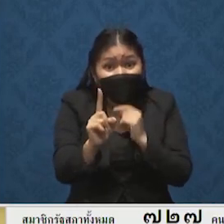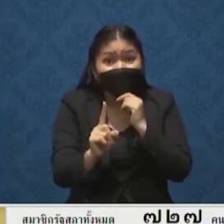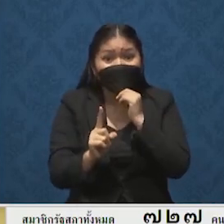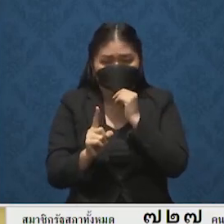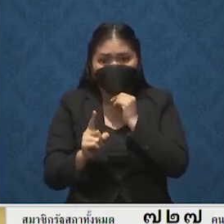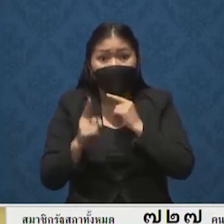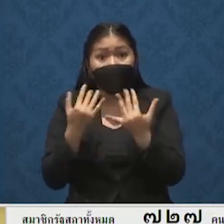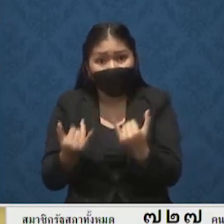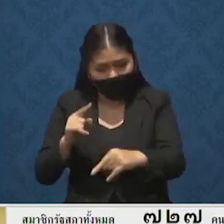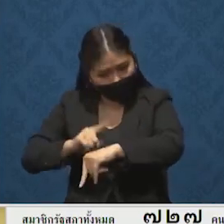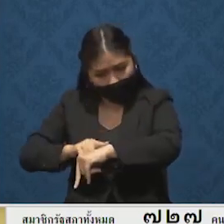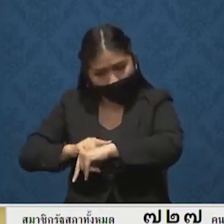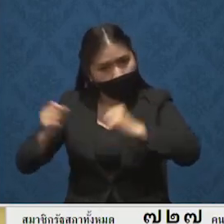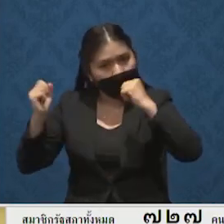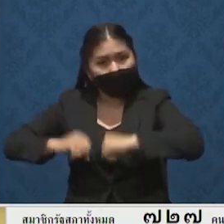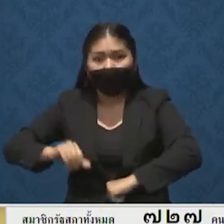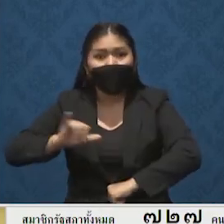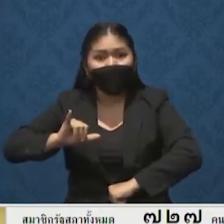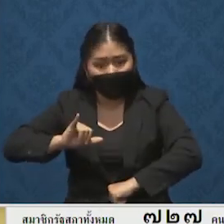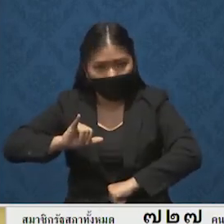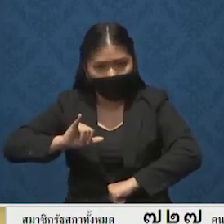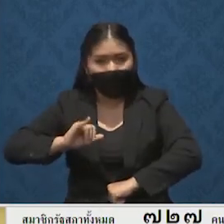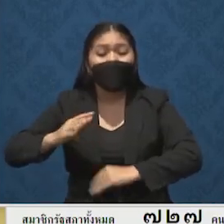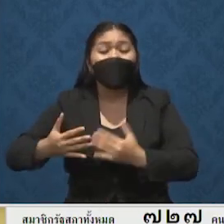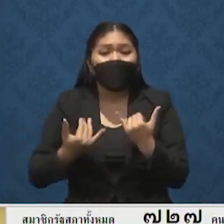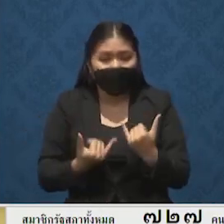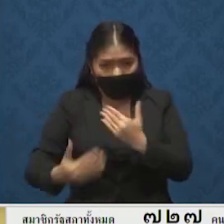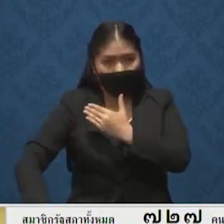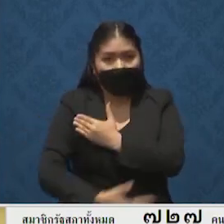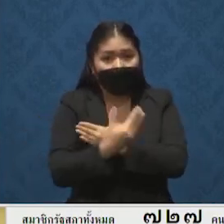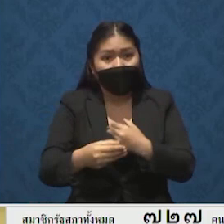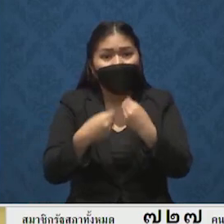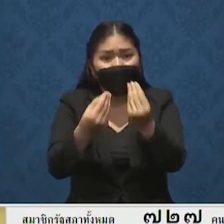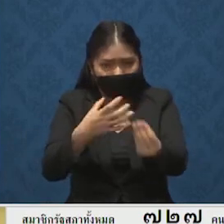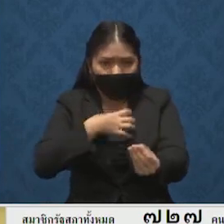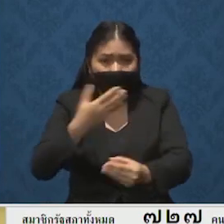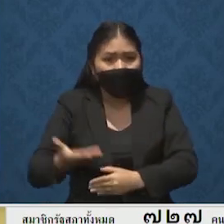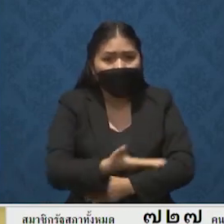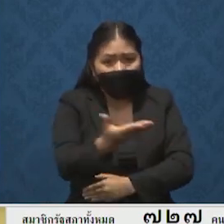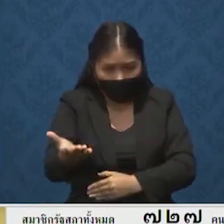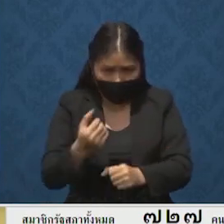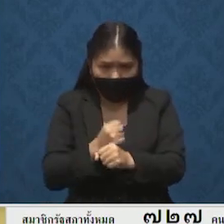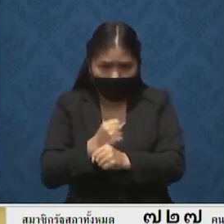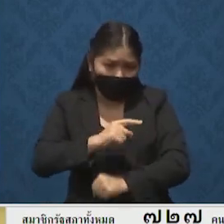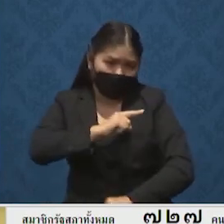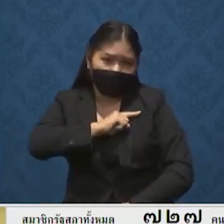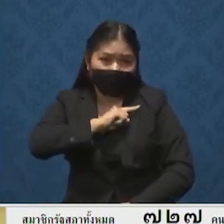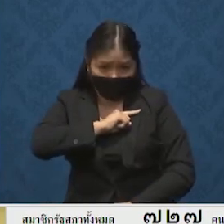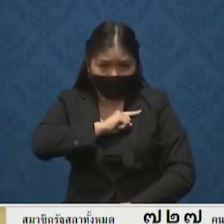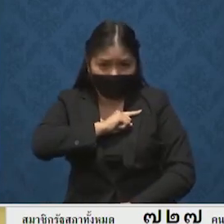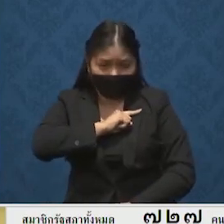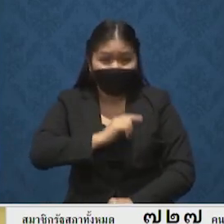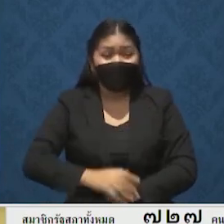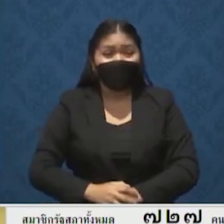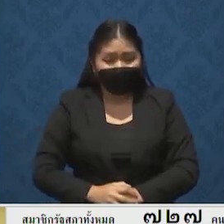ะและผมให้โอกาสเพราะว่าให้เราทำหน้าที่ได้สมบูรณ์ที่สุดอย่าไปกังวลนะครับเราทำหน้าที่